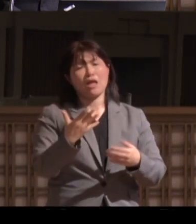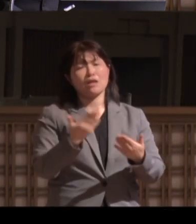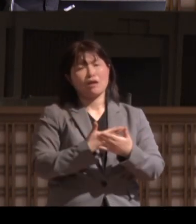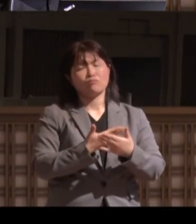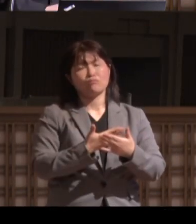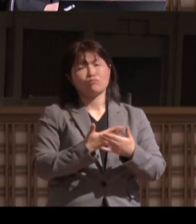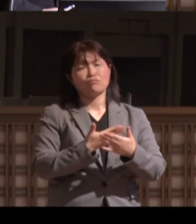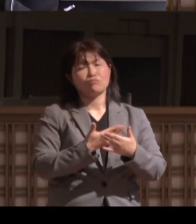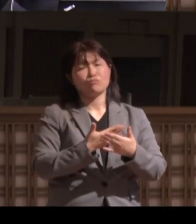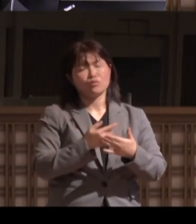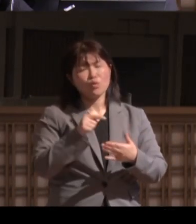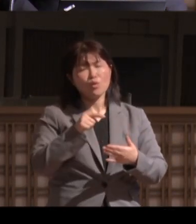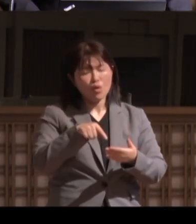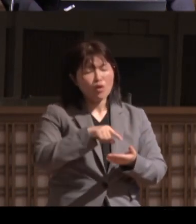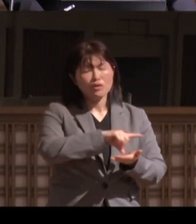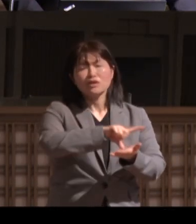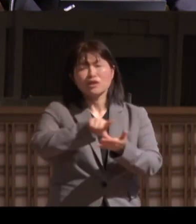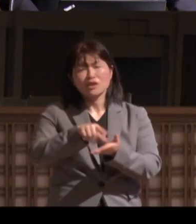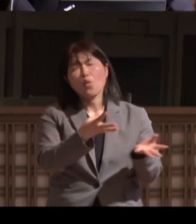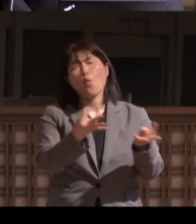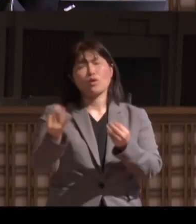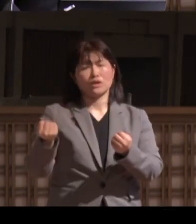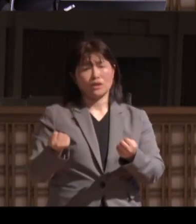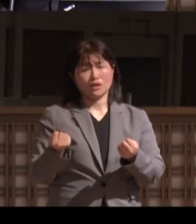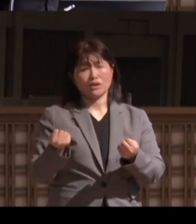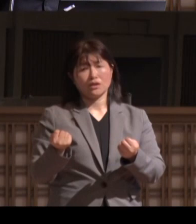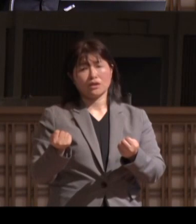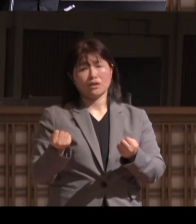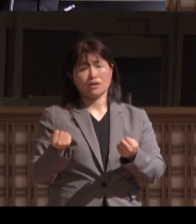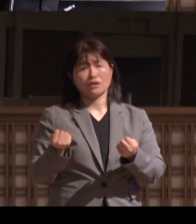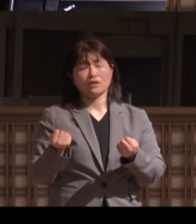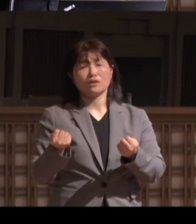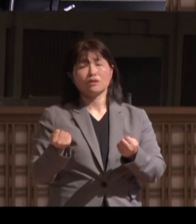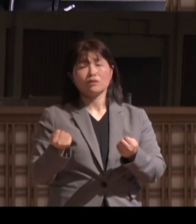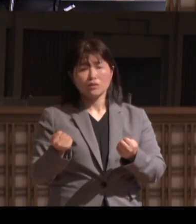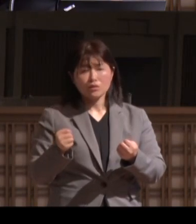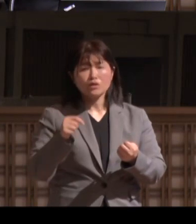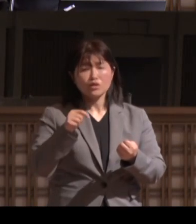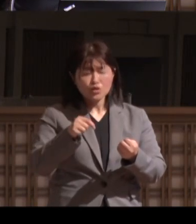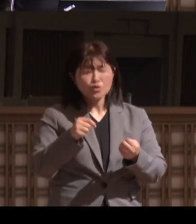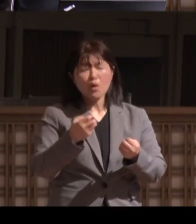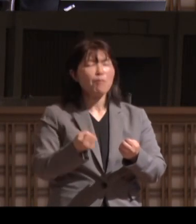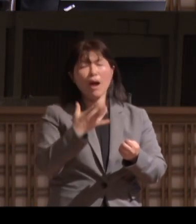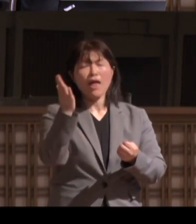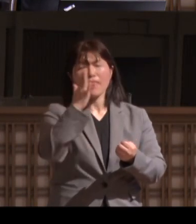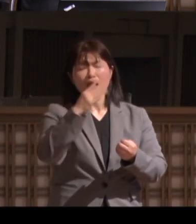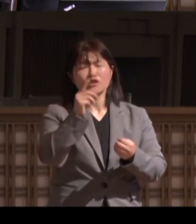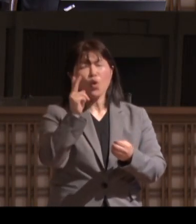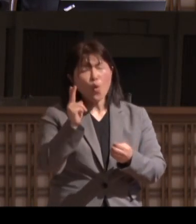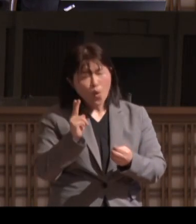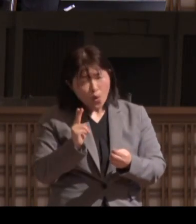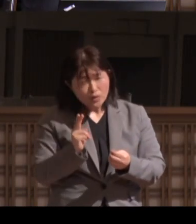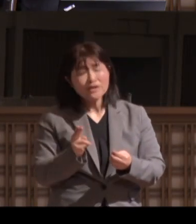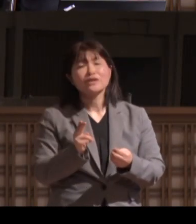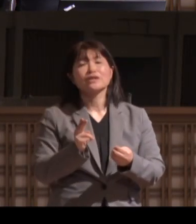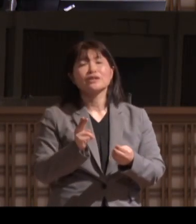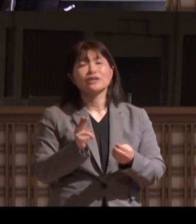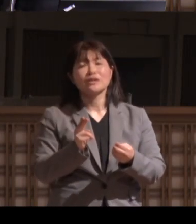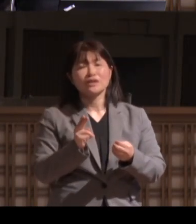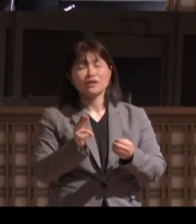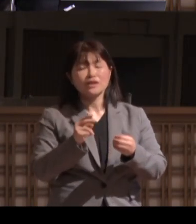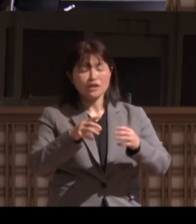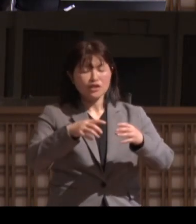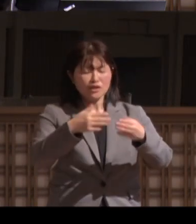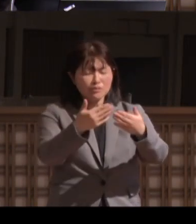木編になるとこういう地域がほとんどなんですねそれをえそうならないようにしていくためにはま